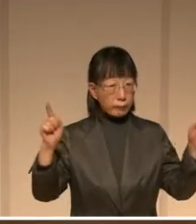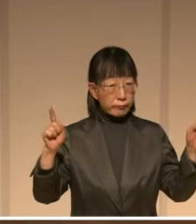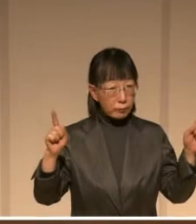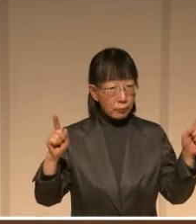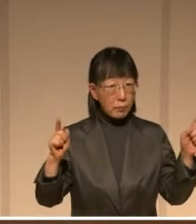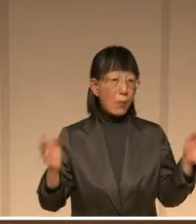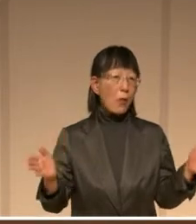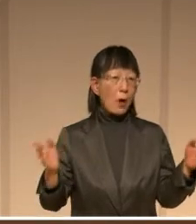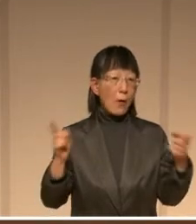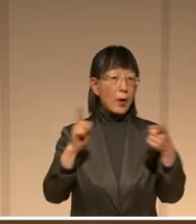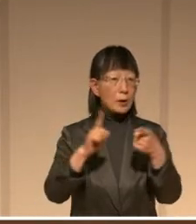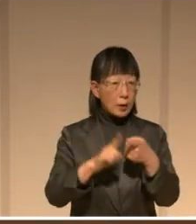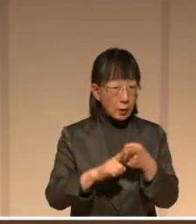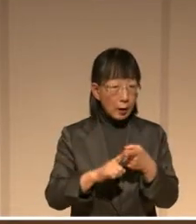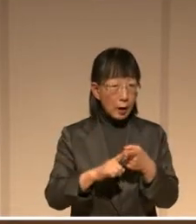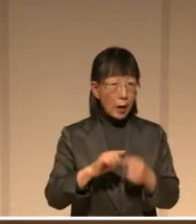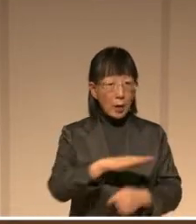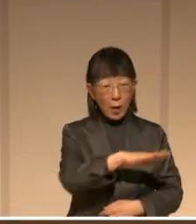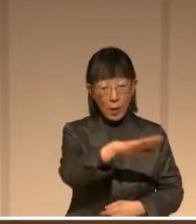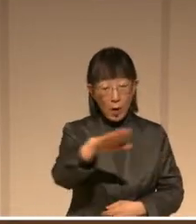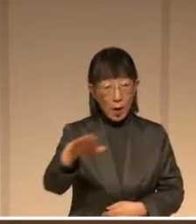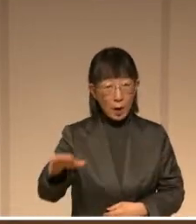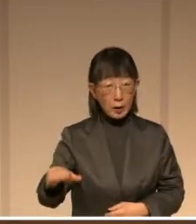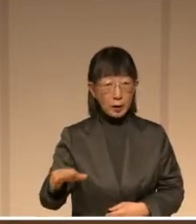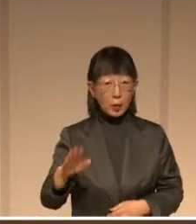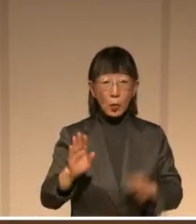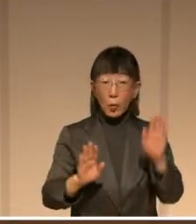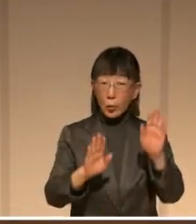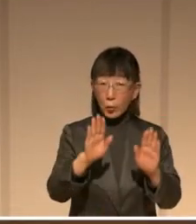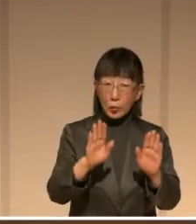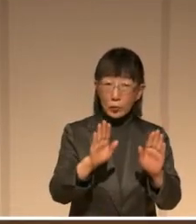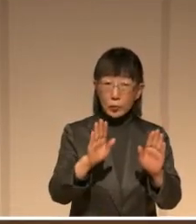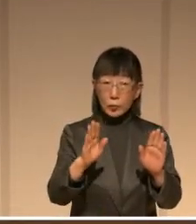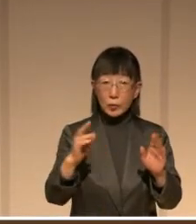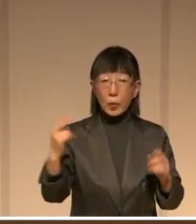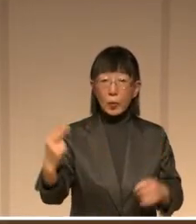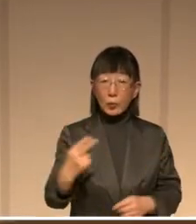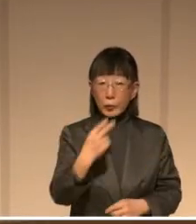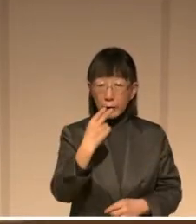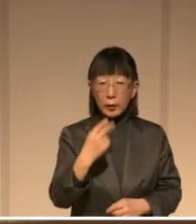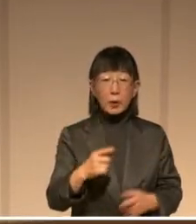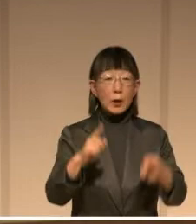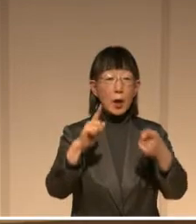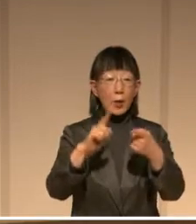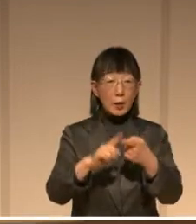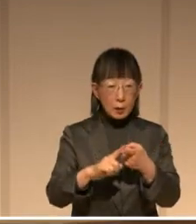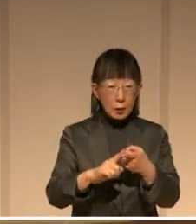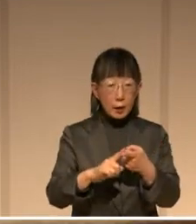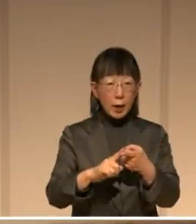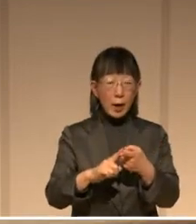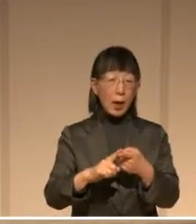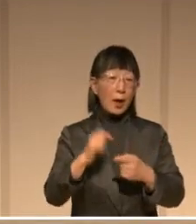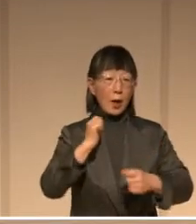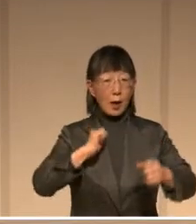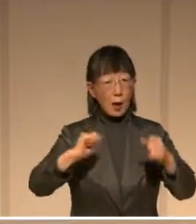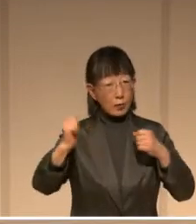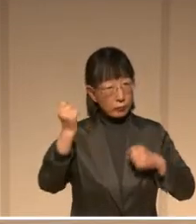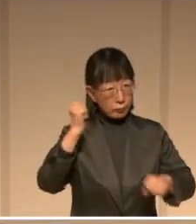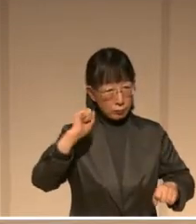ちゃんと空気を感じってちゃんと口それに対して好リアクションが出るからだっていうのをずっと常に